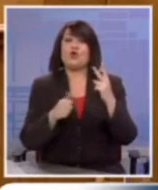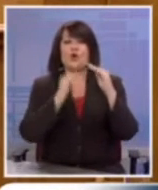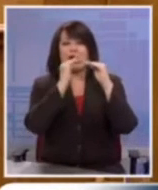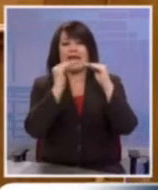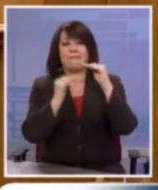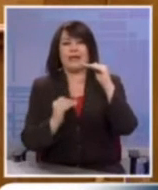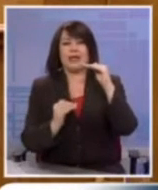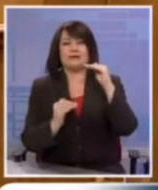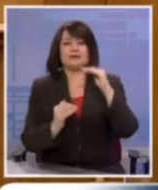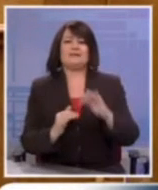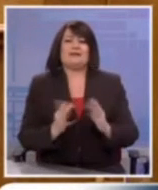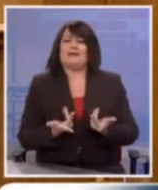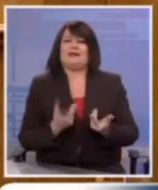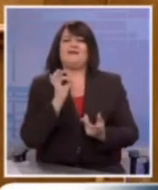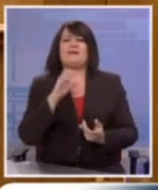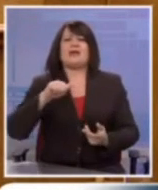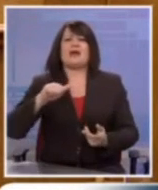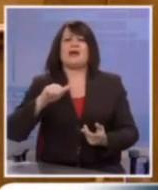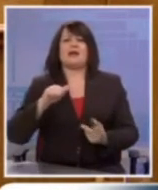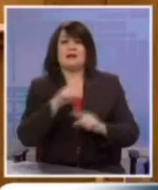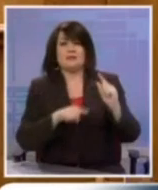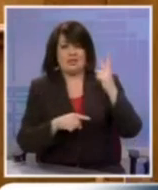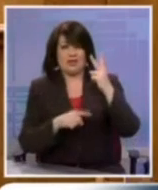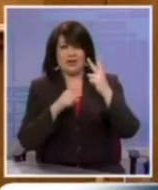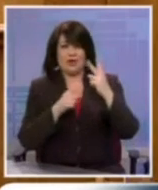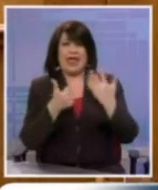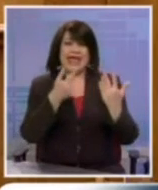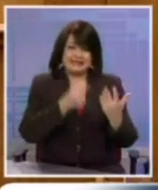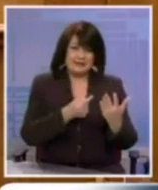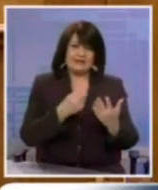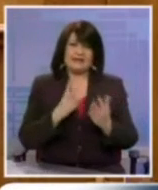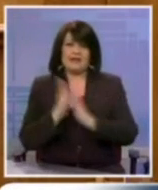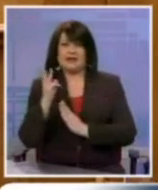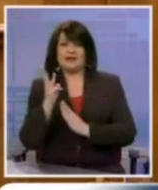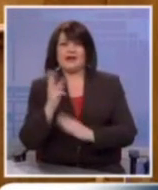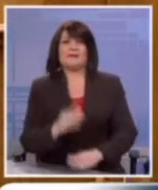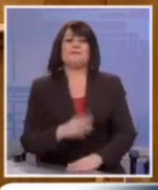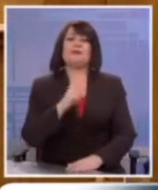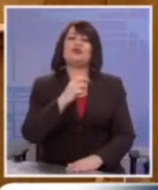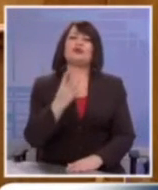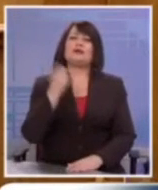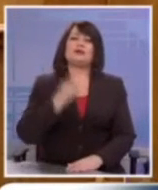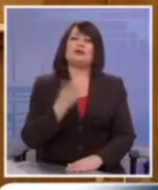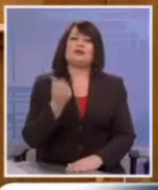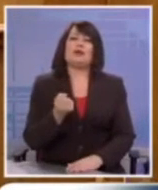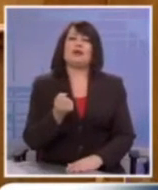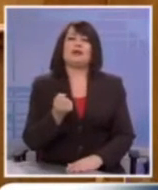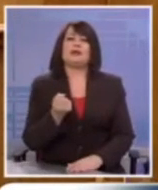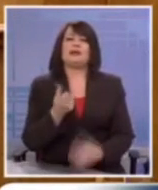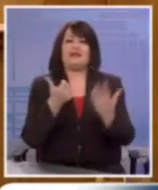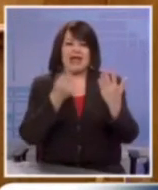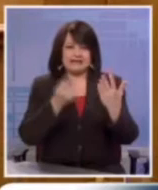στο ΦΠΑ. Δηλαδή τι, ποιες 2, δεν εννοείται 6,5 και 13, το 23 υπάρχει. Α, τι ζητάτε, να μην υπάρχει το